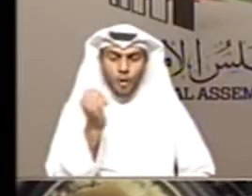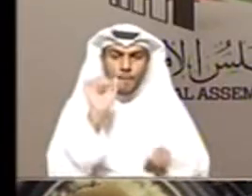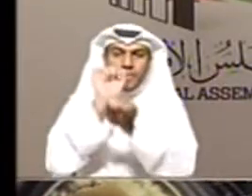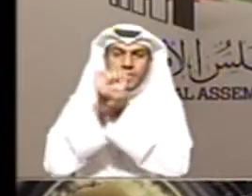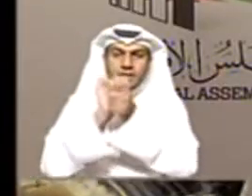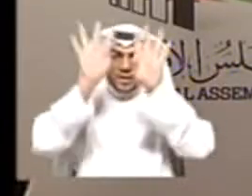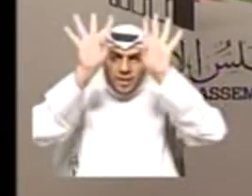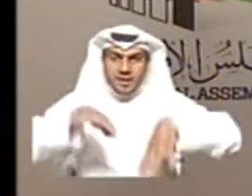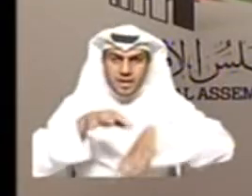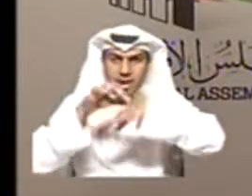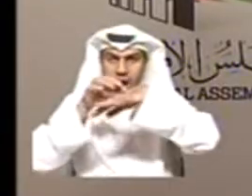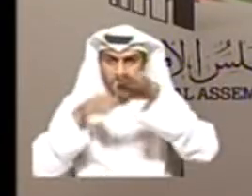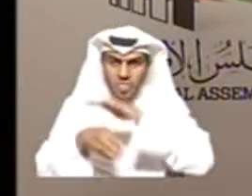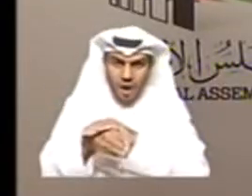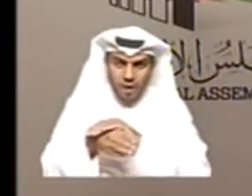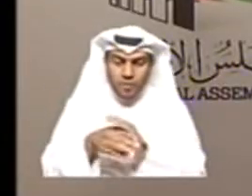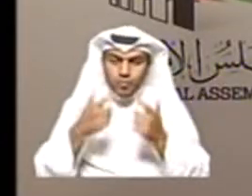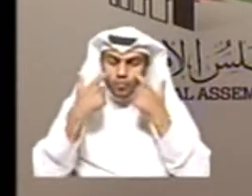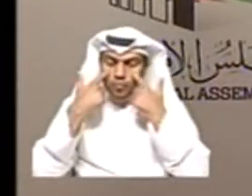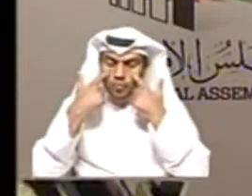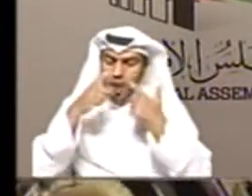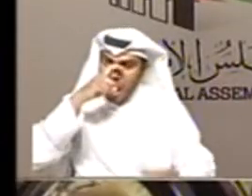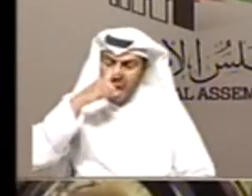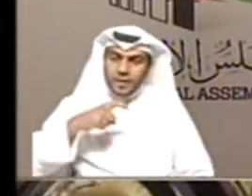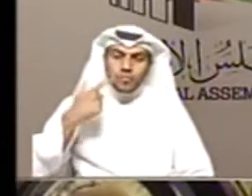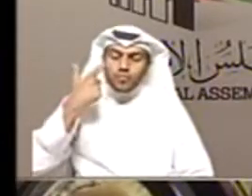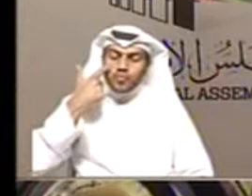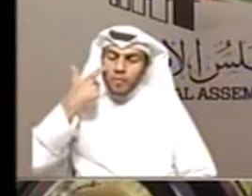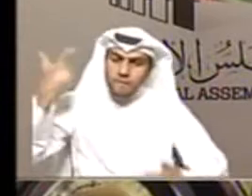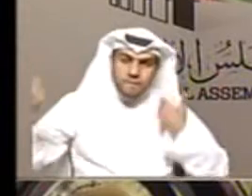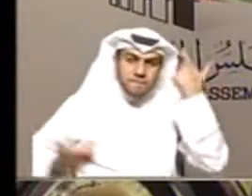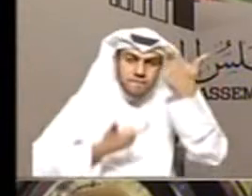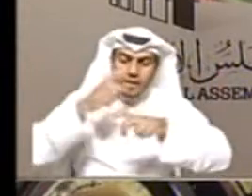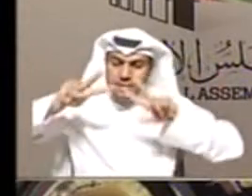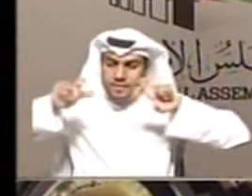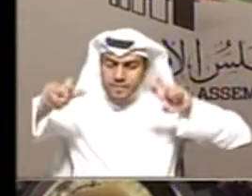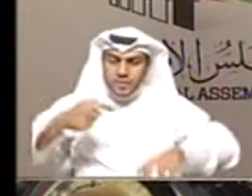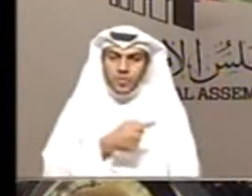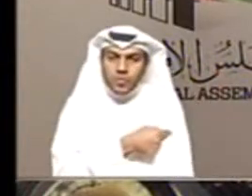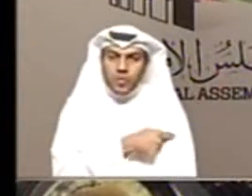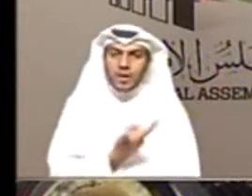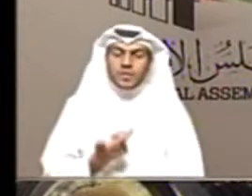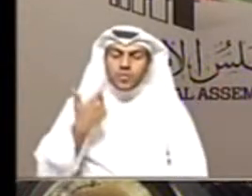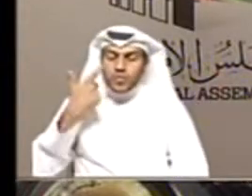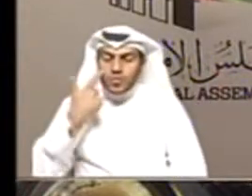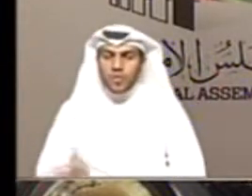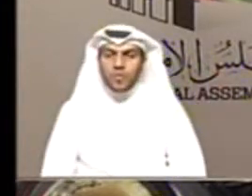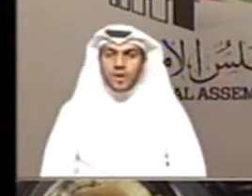حول موضوع السجون مع وزارة الداخلية